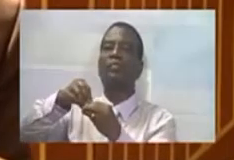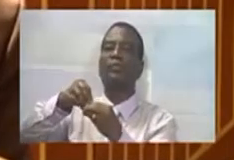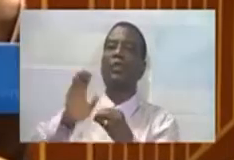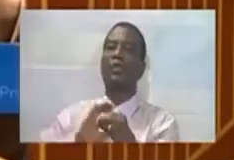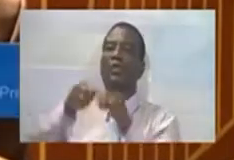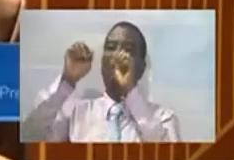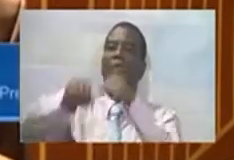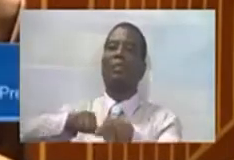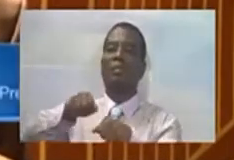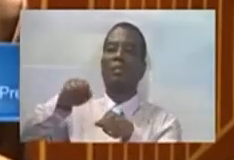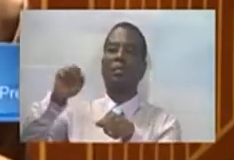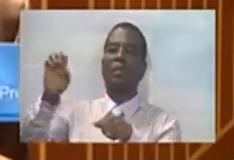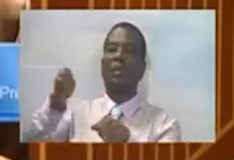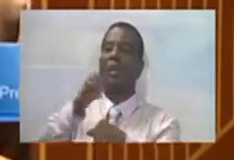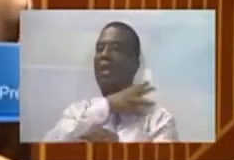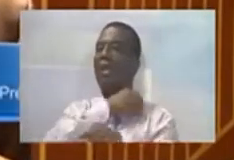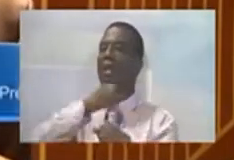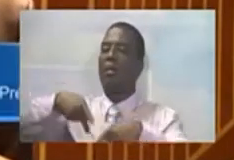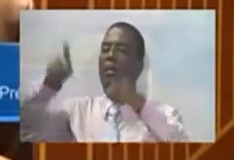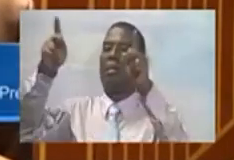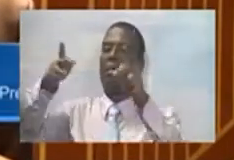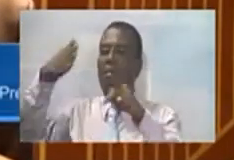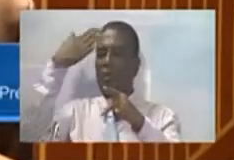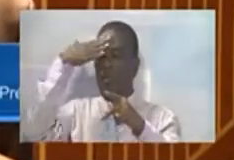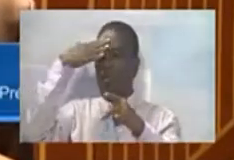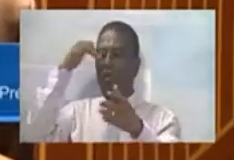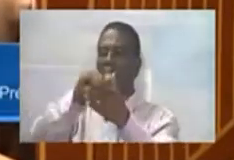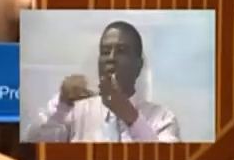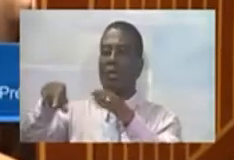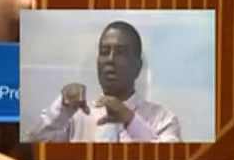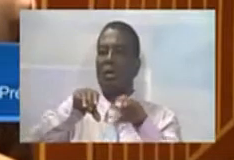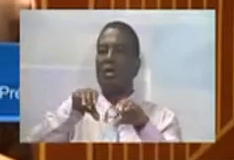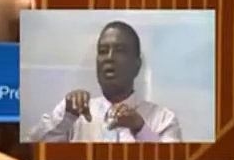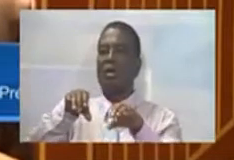nos capacités et nous permettre de connaître ce que c'est que